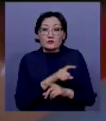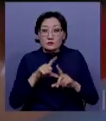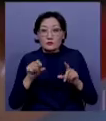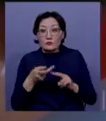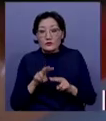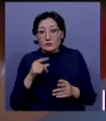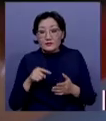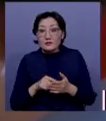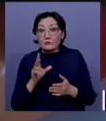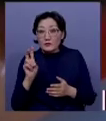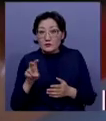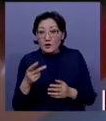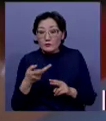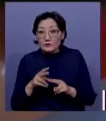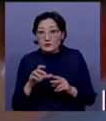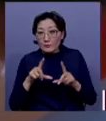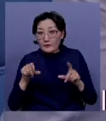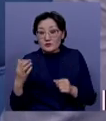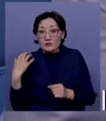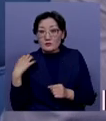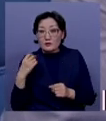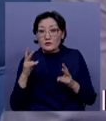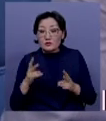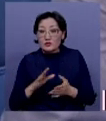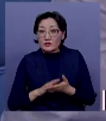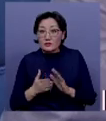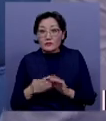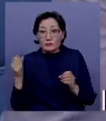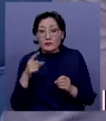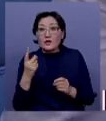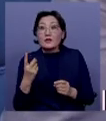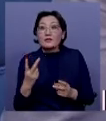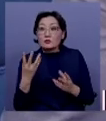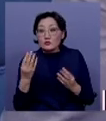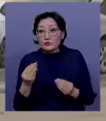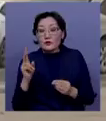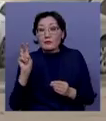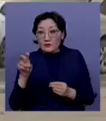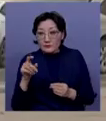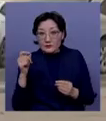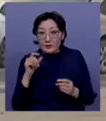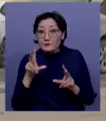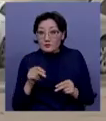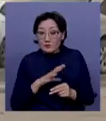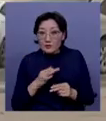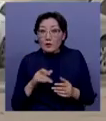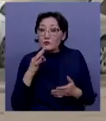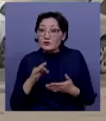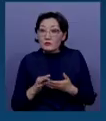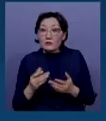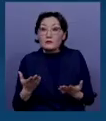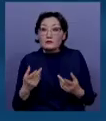осы мәселемен барған едік. Ол кезде парк басшы жәбірленушілердің жағдайын білуге 2-3 күнде барып қайтамыз деген еді. Ал бүгінгі жауабы былай